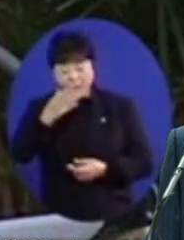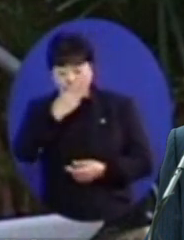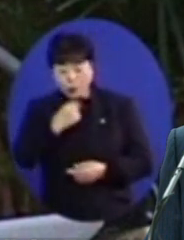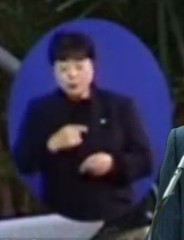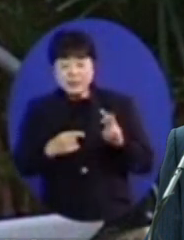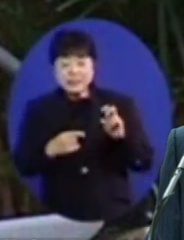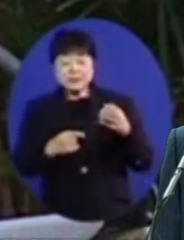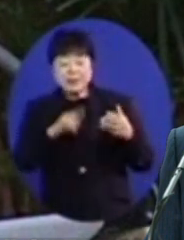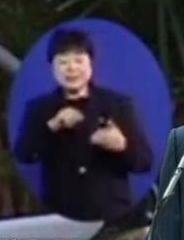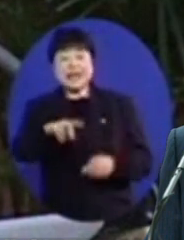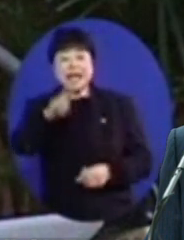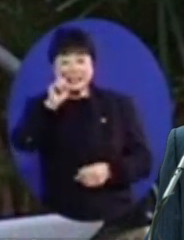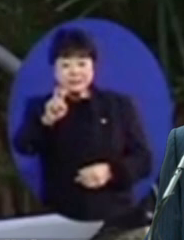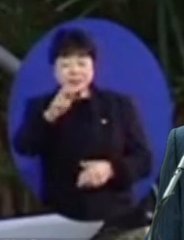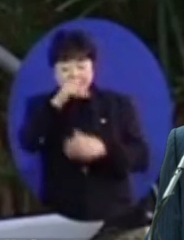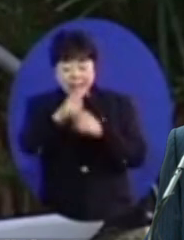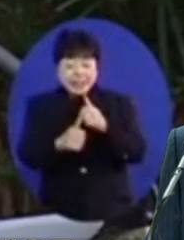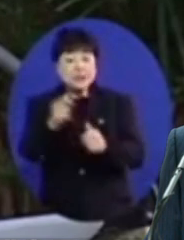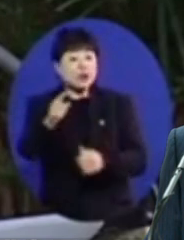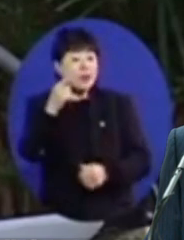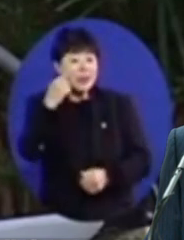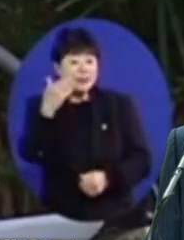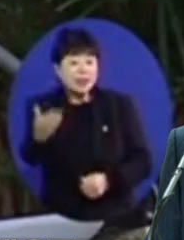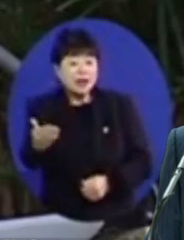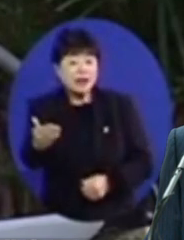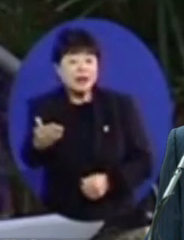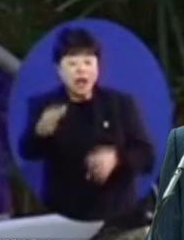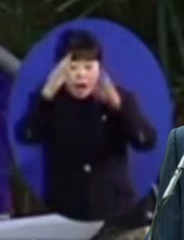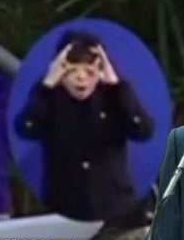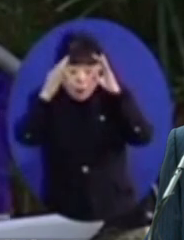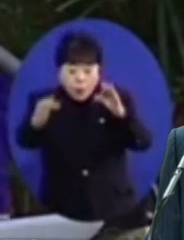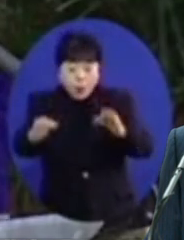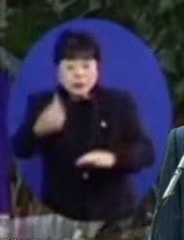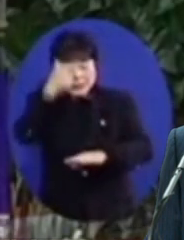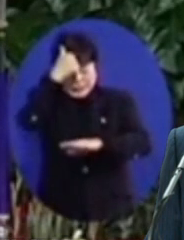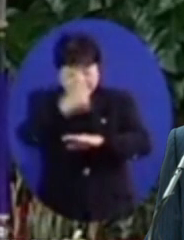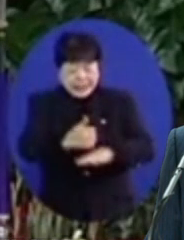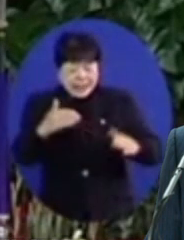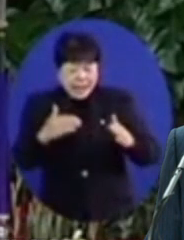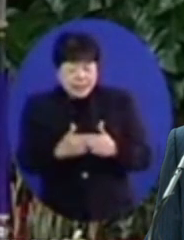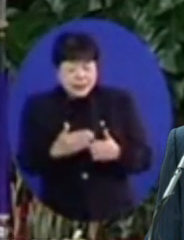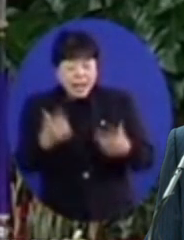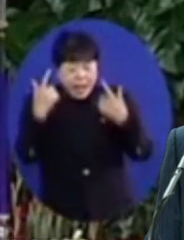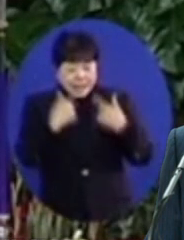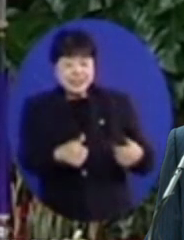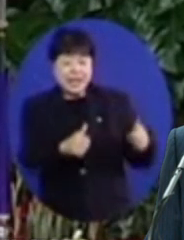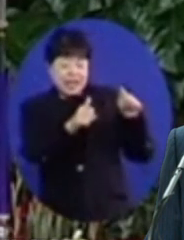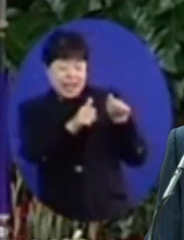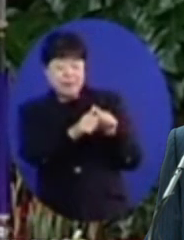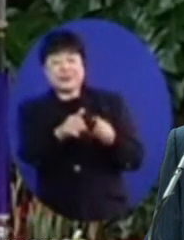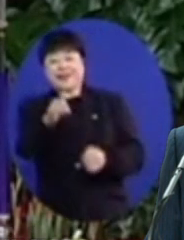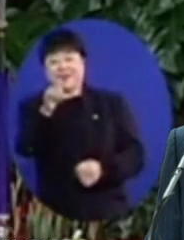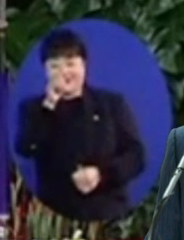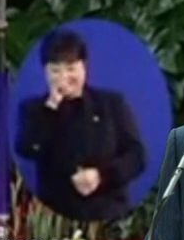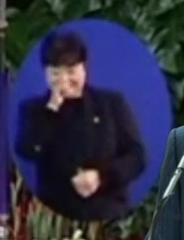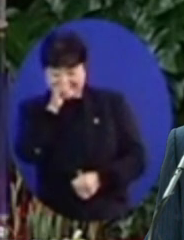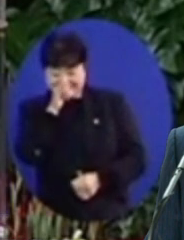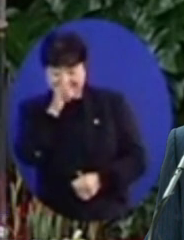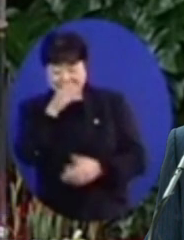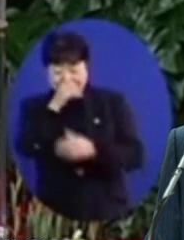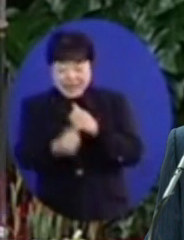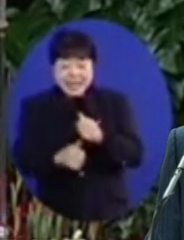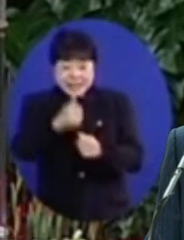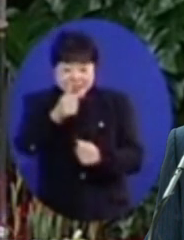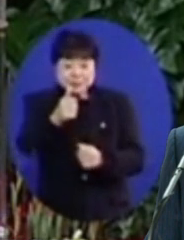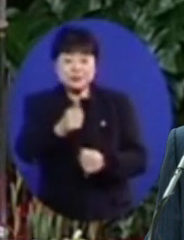28장 20절에 하나님이 뭐라고 했습니까 볼지어다 내가 세상 끝날까지 너희와 항상 함께 있어야지 하나님